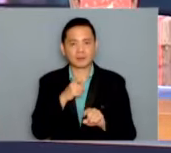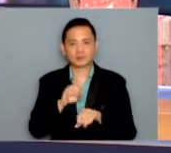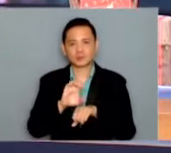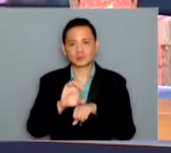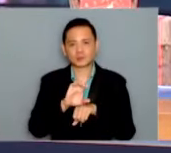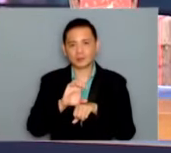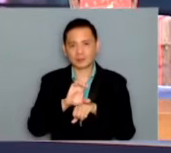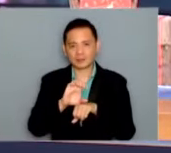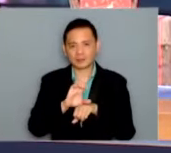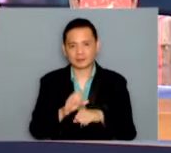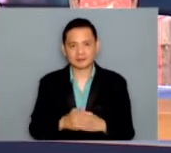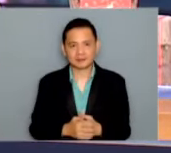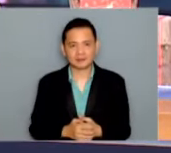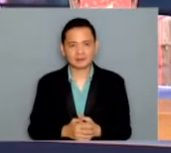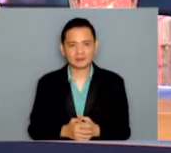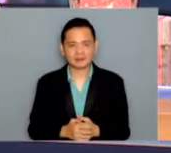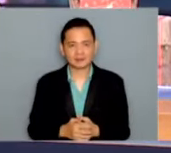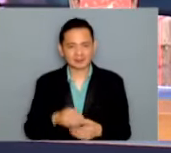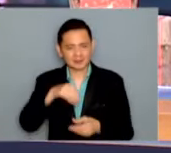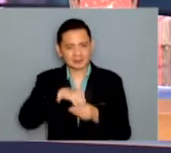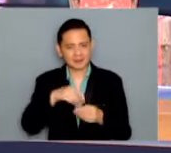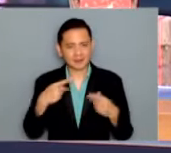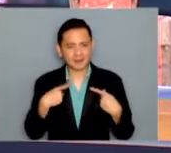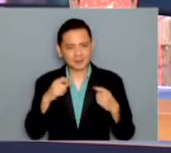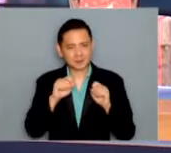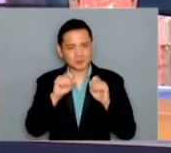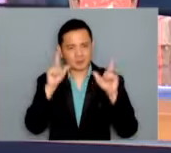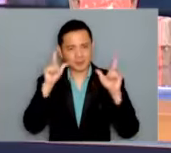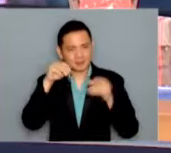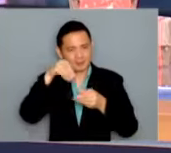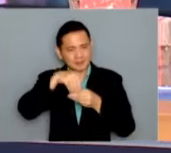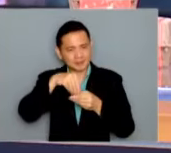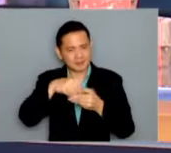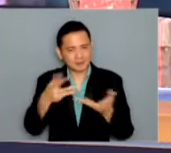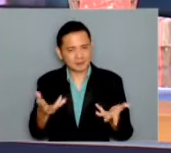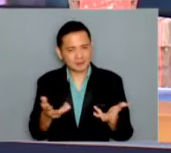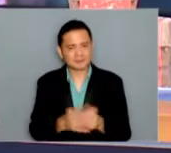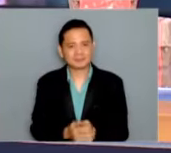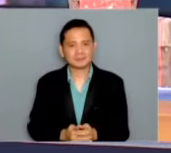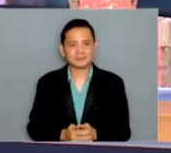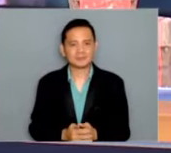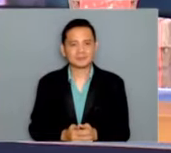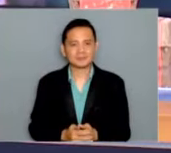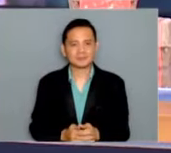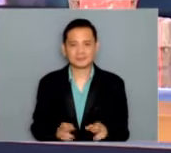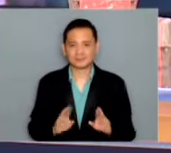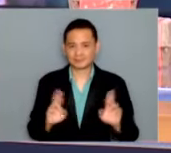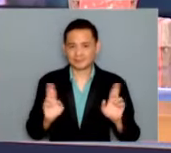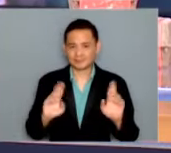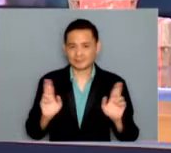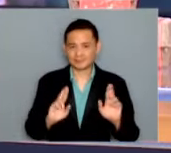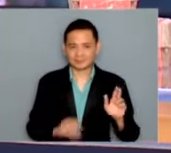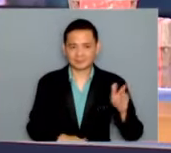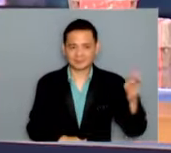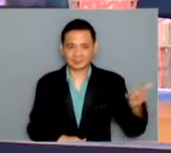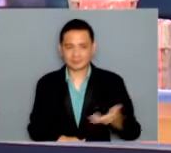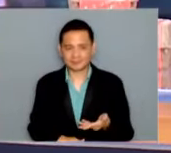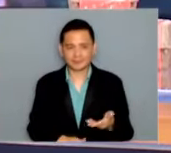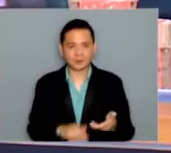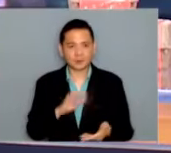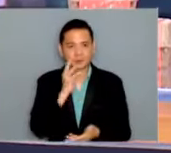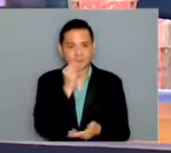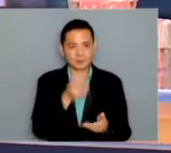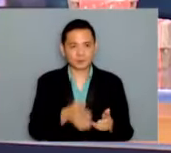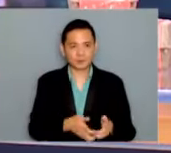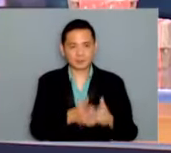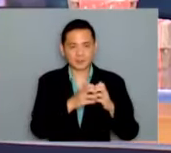At may mga sorpresa pang naghihintay daw sa loob. Balita ako, kaya wag na natin patagalin pa. Kausapin na natin ang co-founders ng Auro